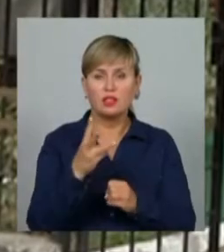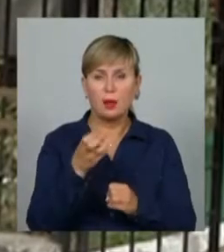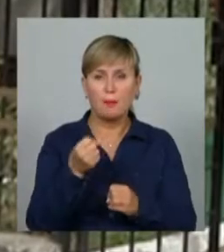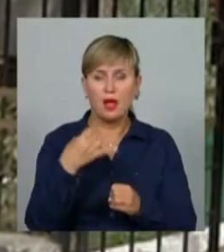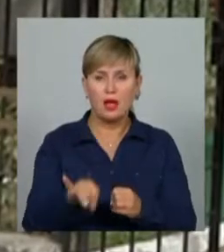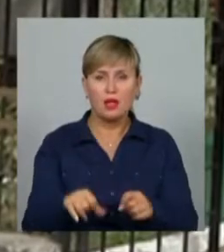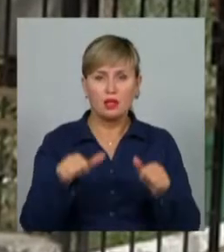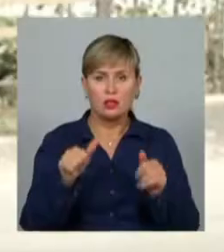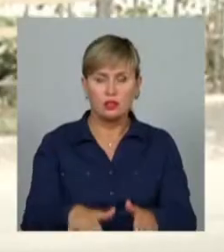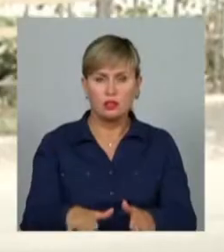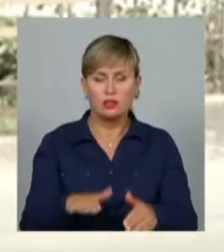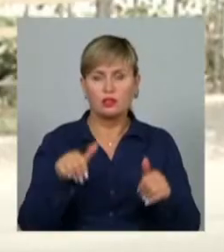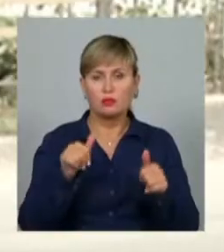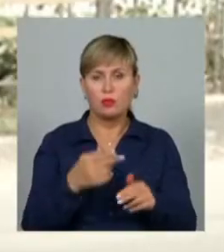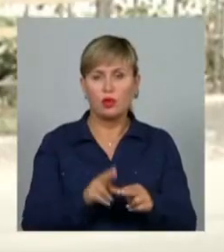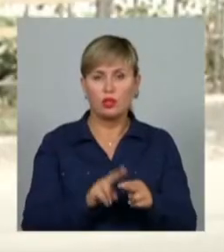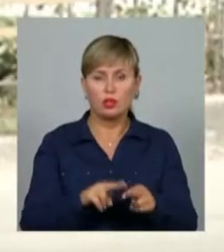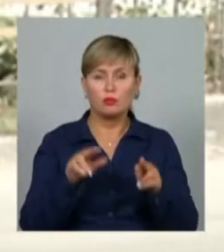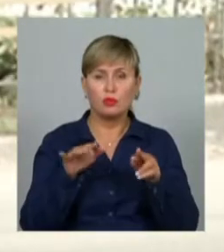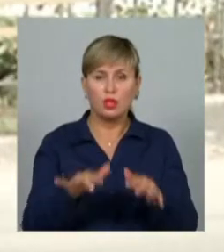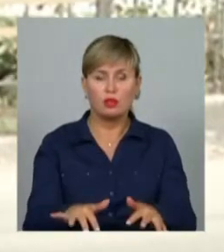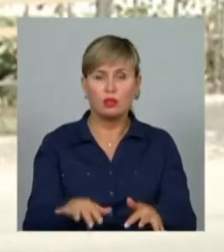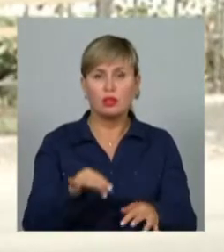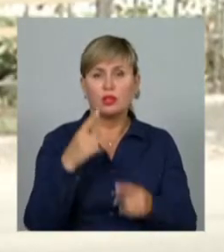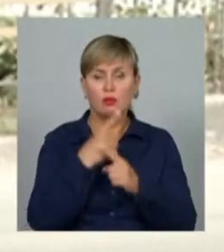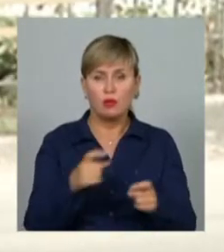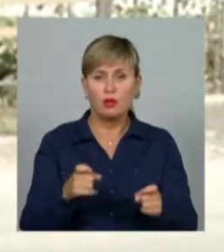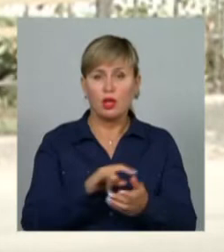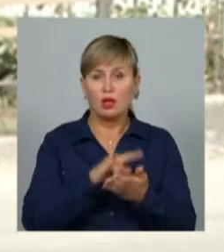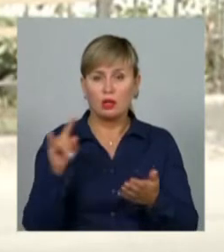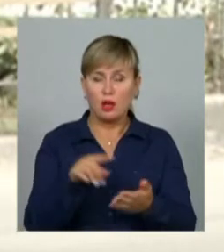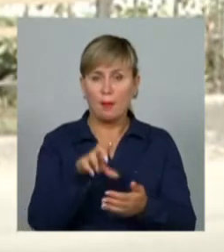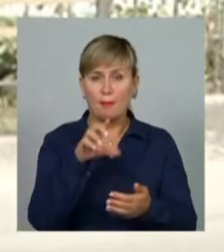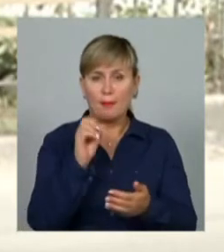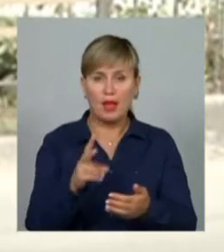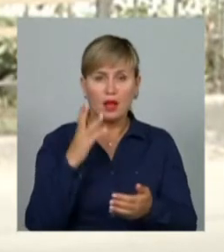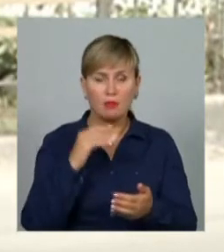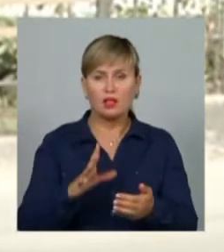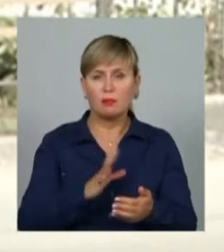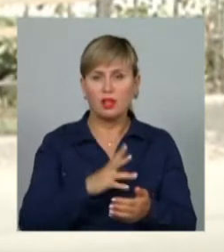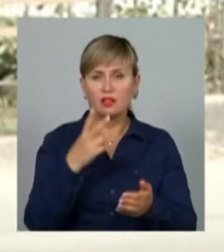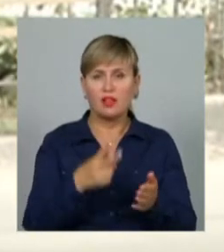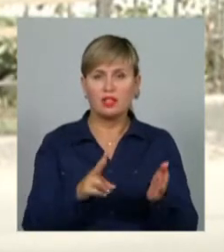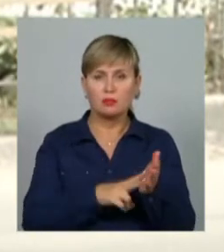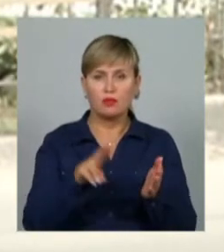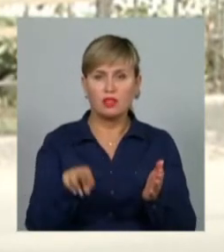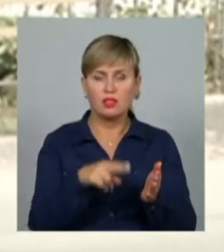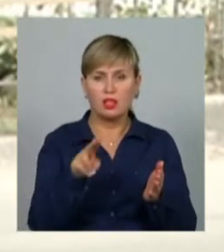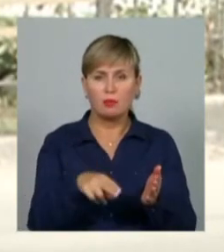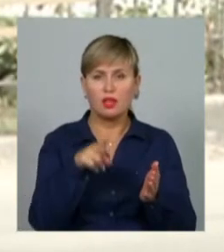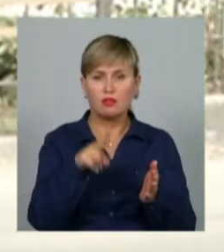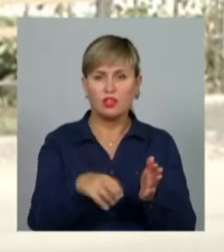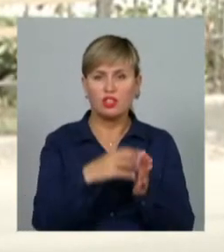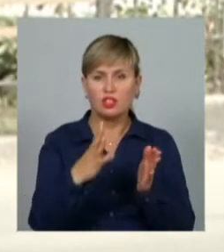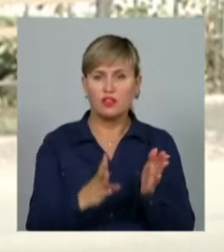Именно в этот день будет вынесен приговор по этому громкому делу. Напомню, авиакатастрофа с БКР под Алматы произошла 27 декабря